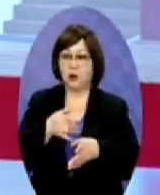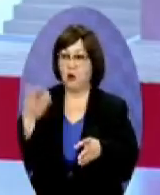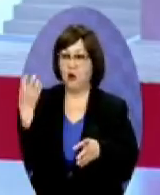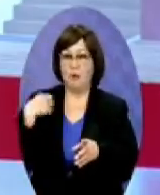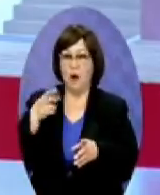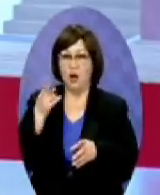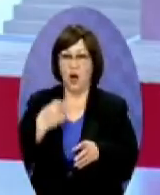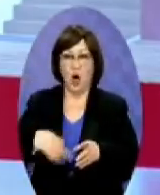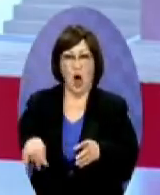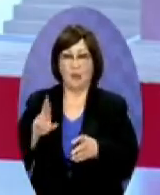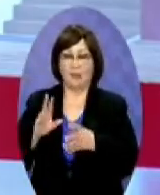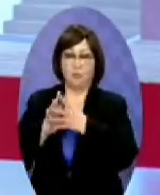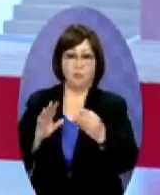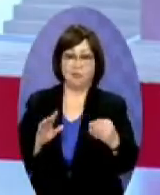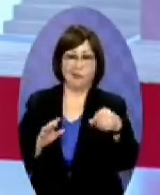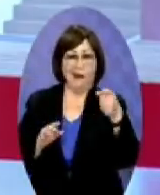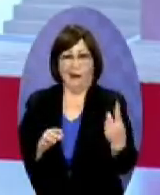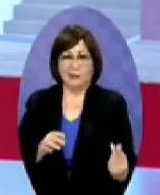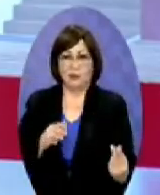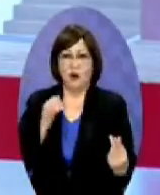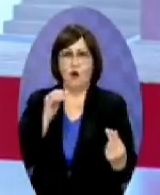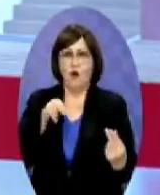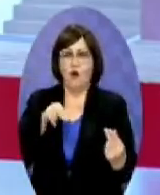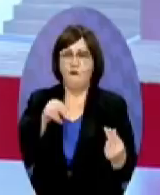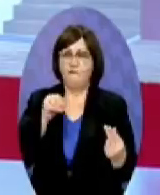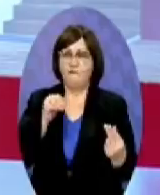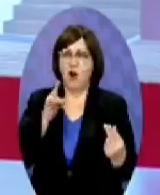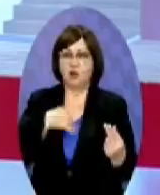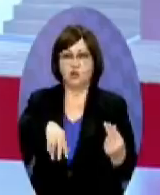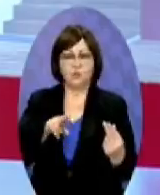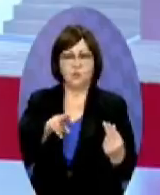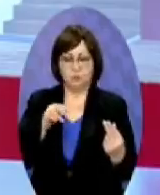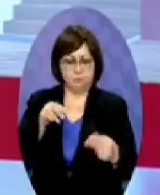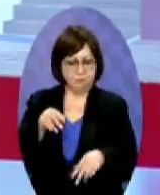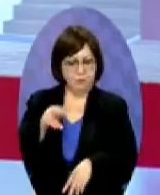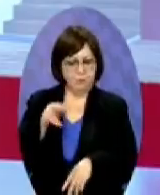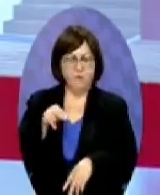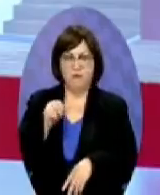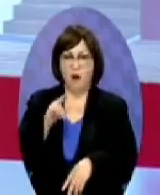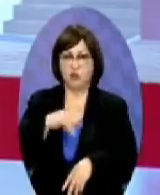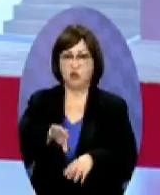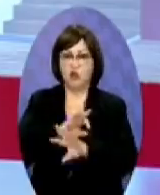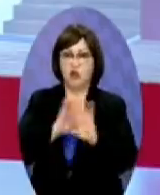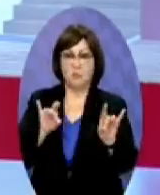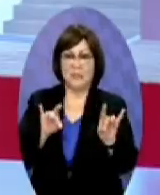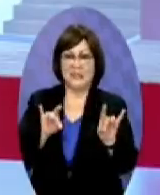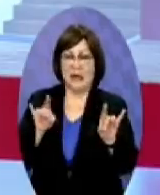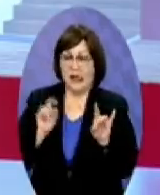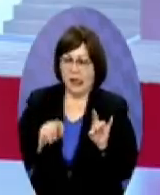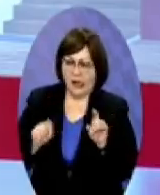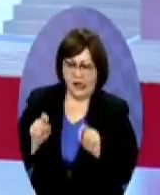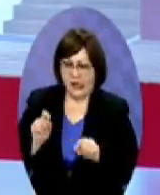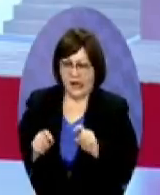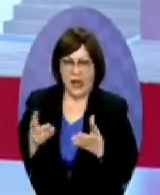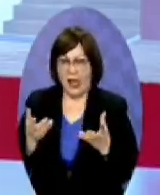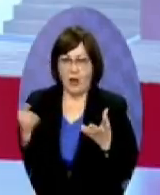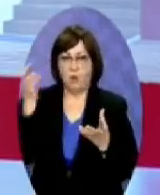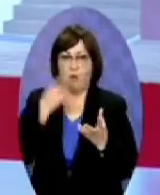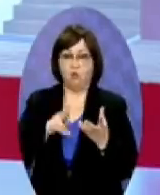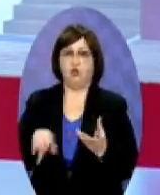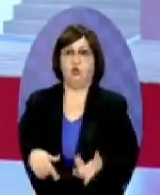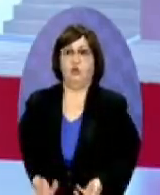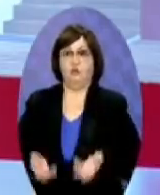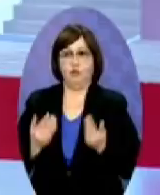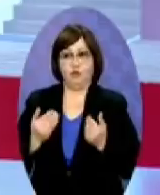хуулахад фонд нь таньдаггүй. Мөн Монгол бичгийн нэг үсгийг бичих гэж 4-5 тэмдэгт дарддаг байсан гэвчлэн хүндрэлтэй асуудлууд олон